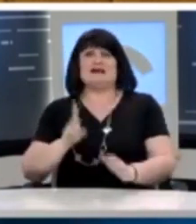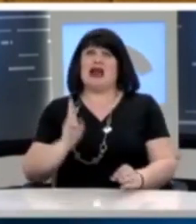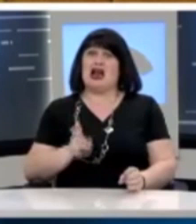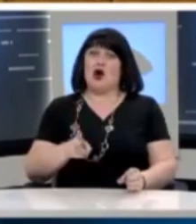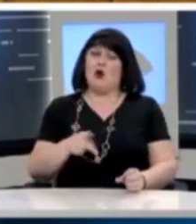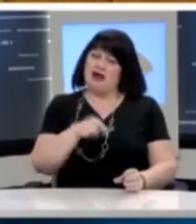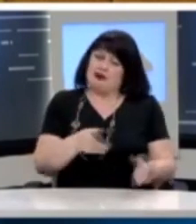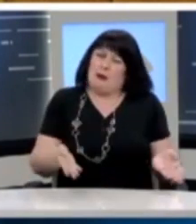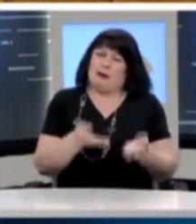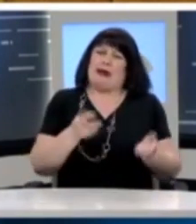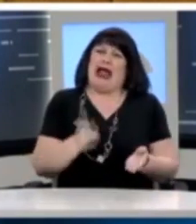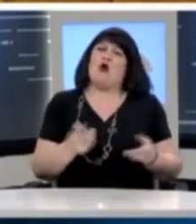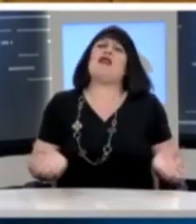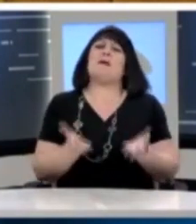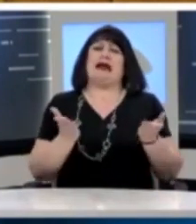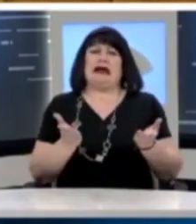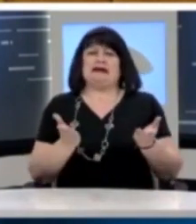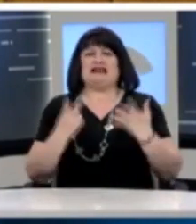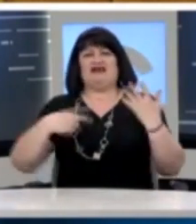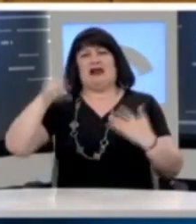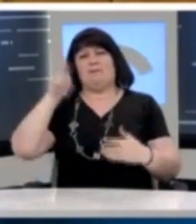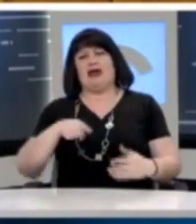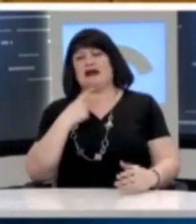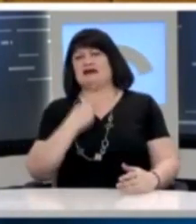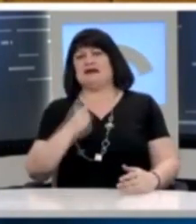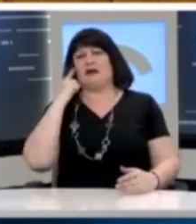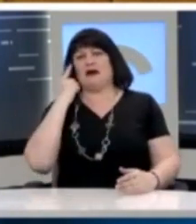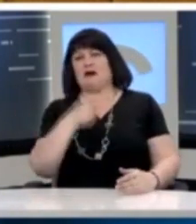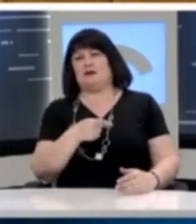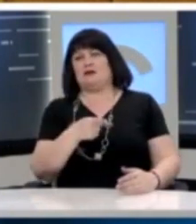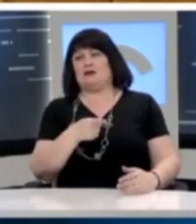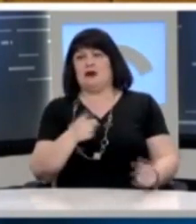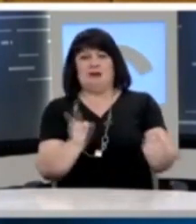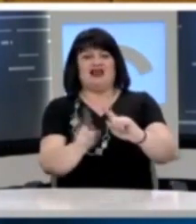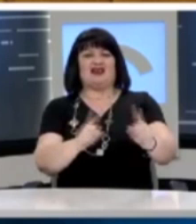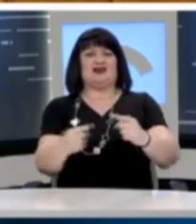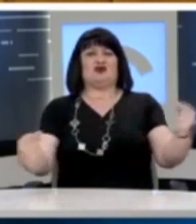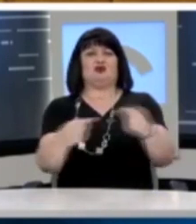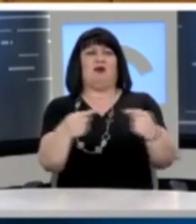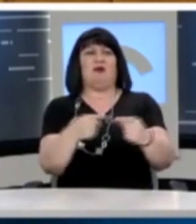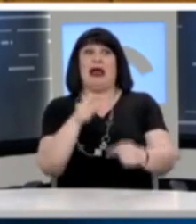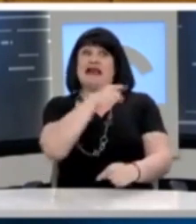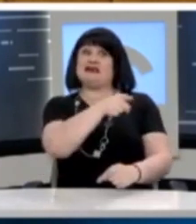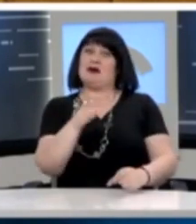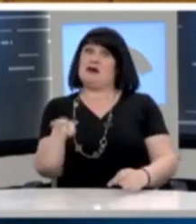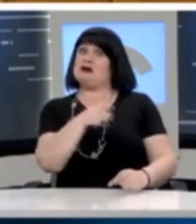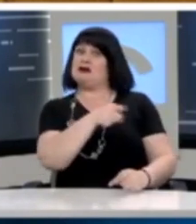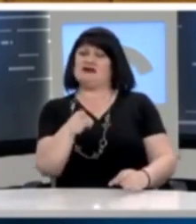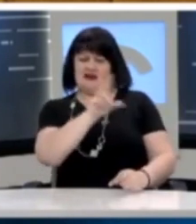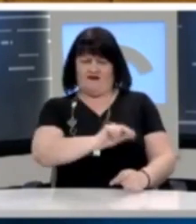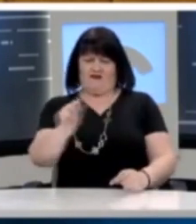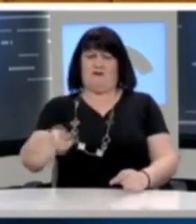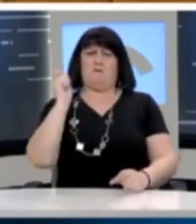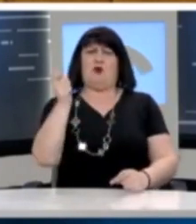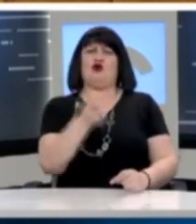ακόμα περισσότερο με αφορμή το 7ήμερο. Καρφώνει ο ένας τον άλλον. Ενώ είναι κοινή σας η